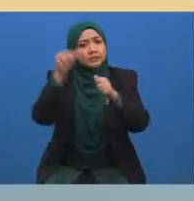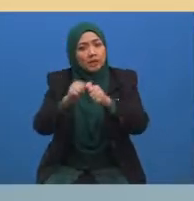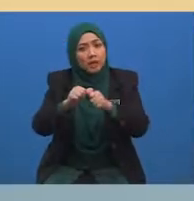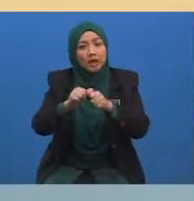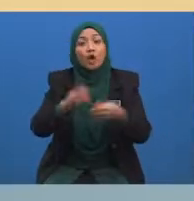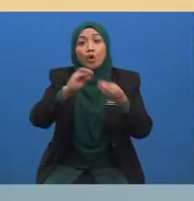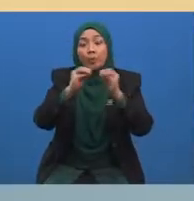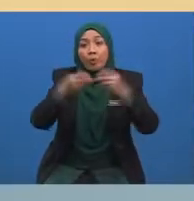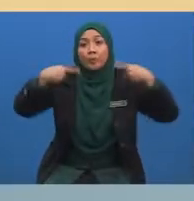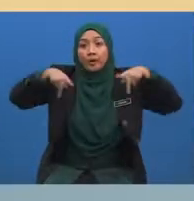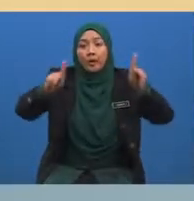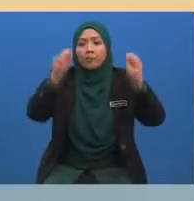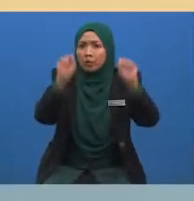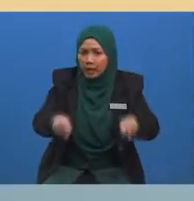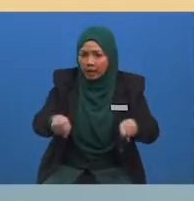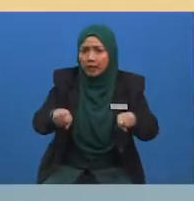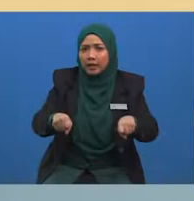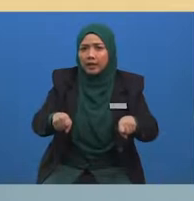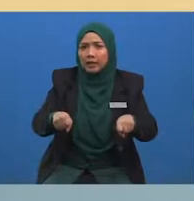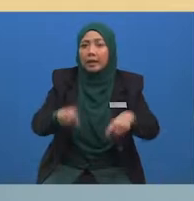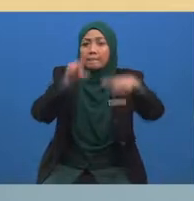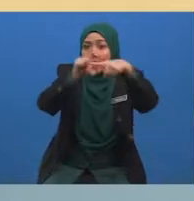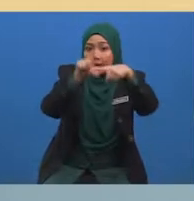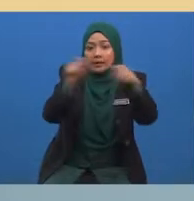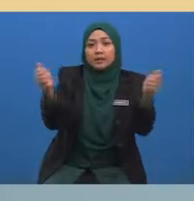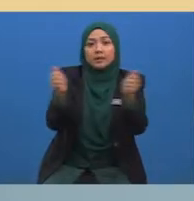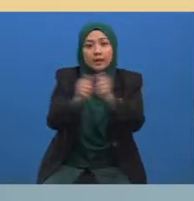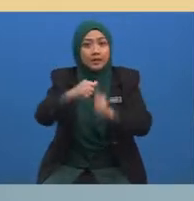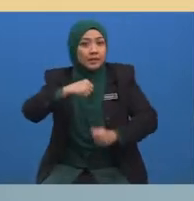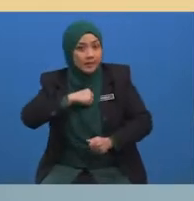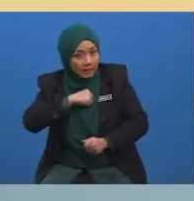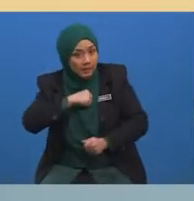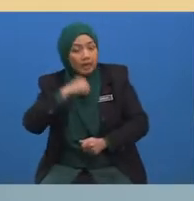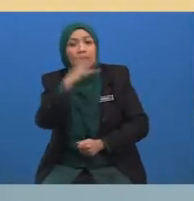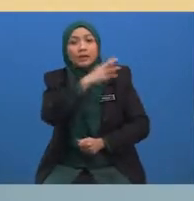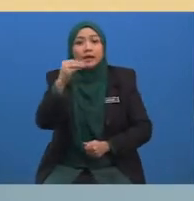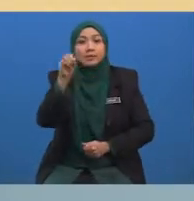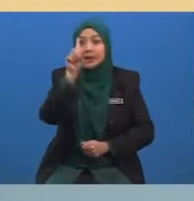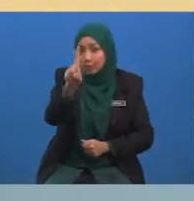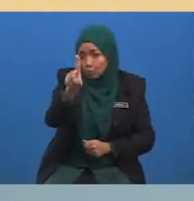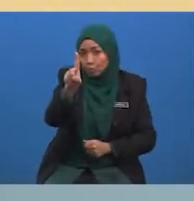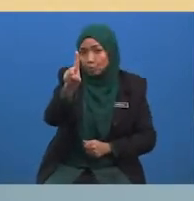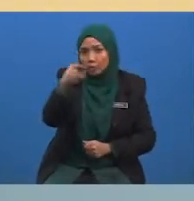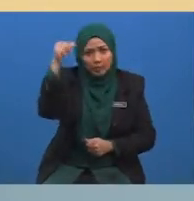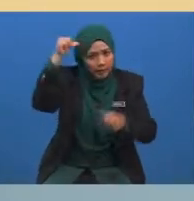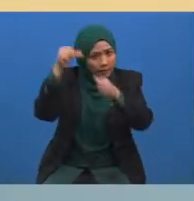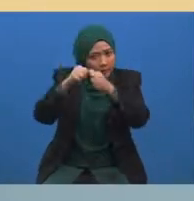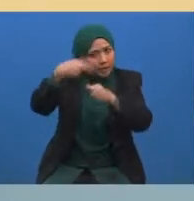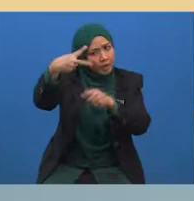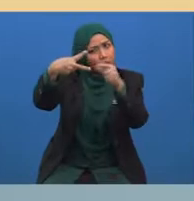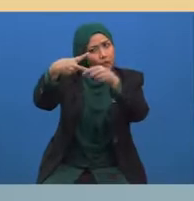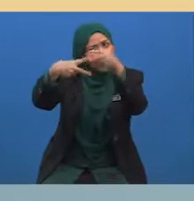yang hanya boleh dibahagi tepat dengan dirinya sahaja dan satu. Kita